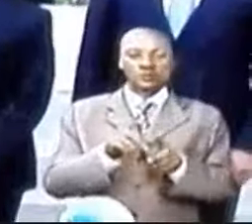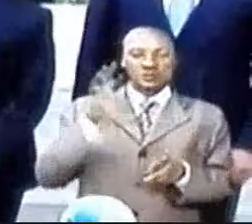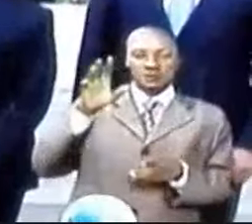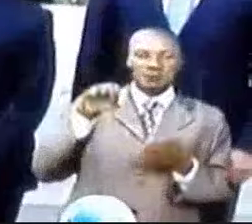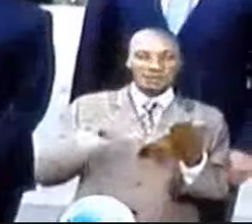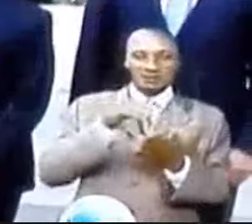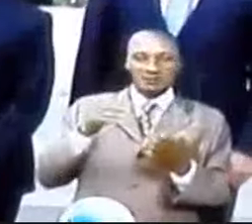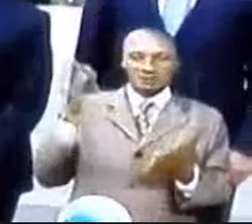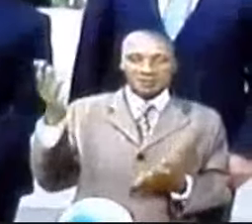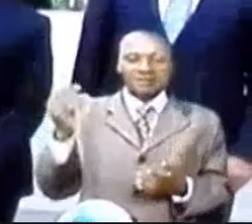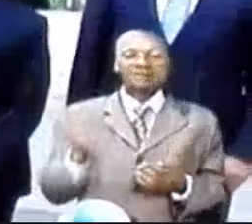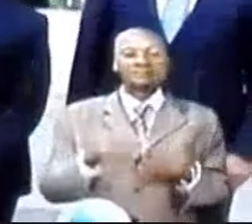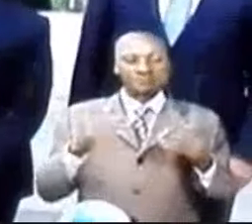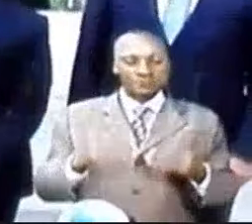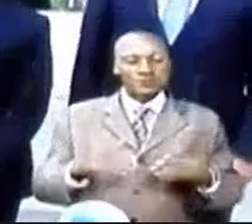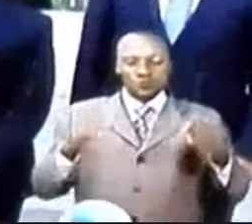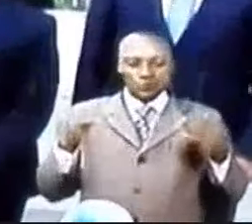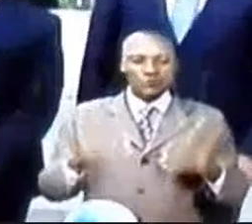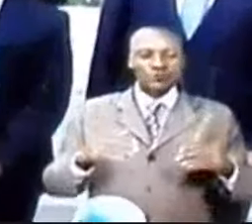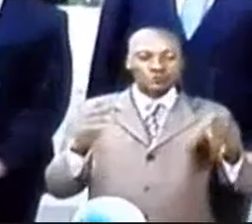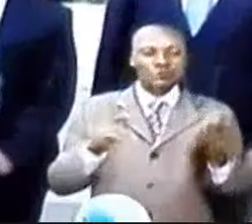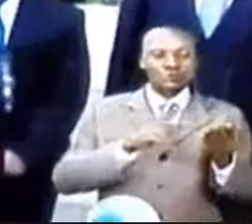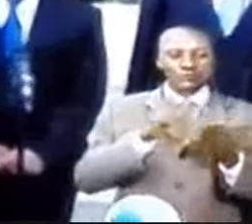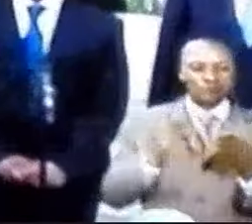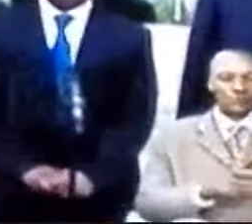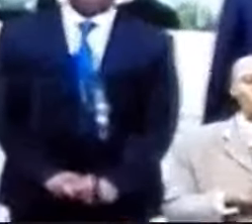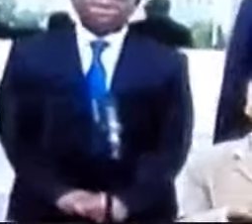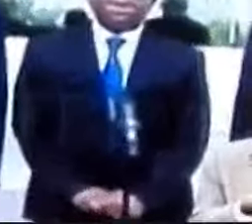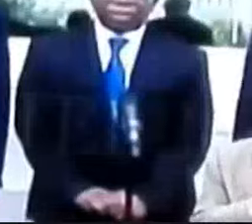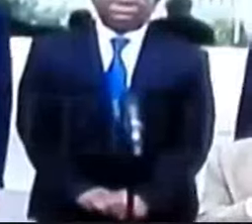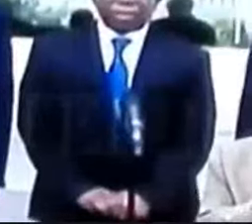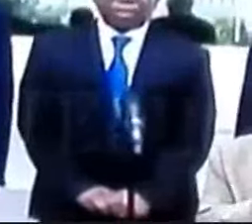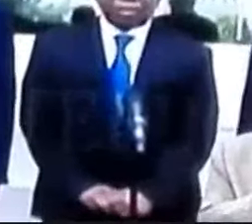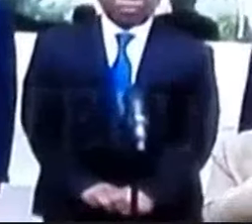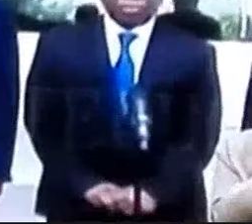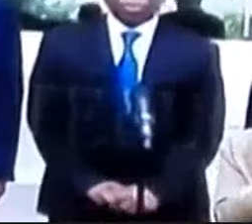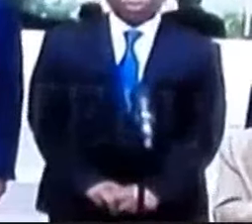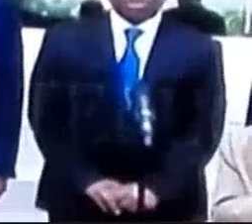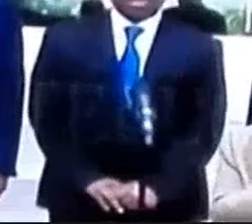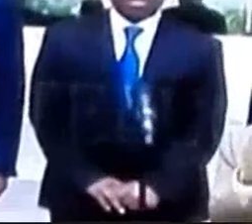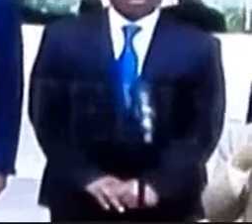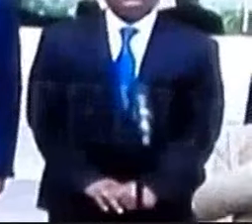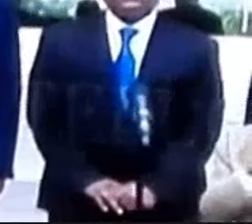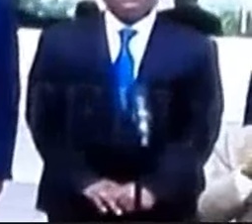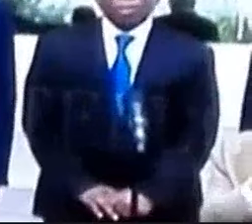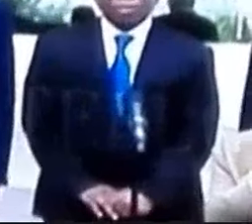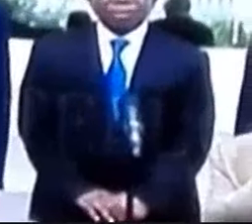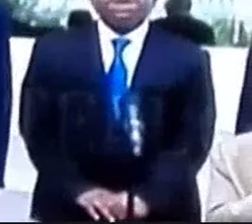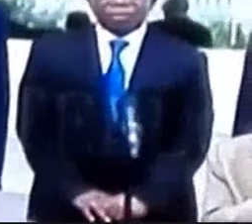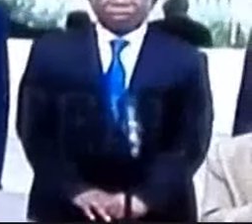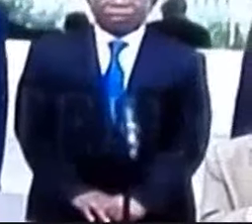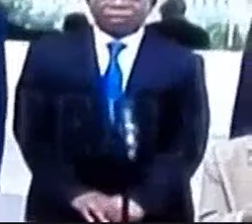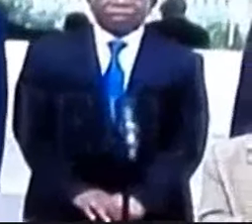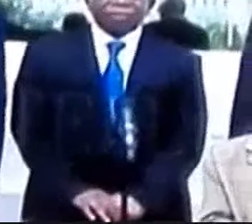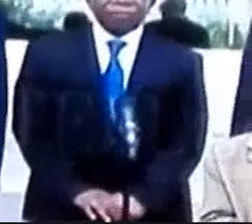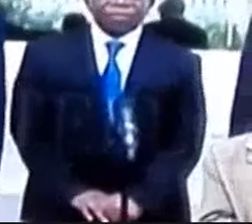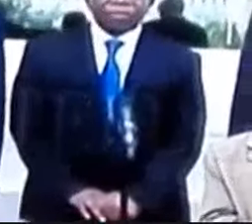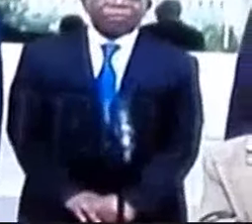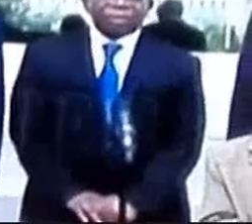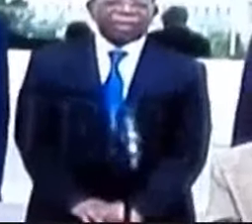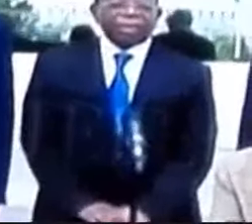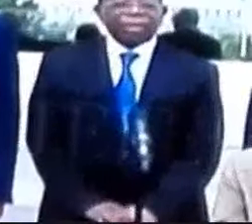centrale, poursuivent normalement le programme tel que prévu. Pour ce qui est de la croissance,